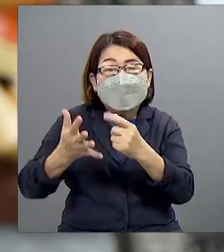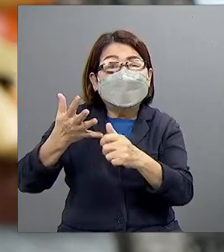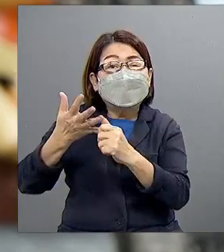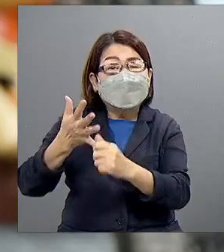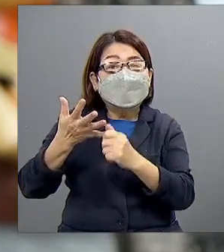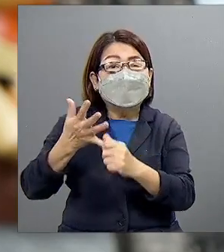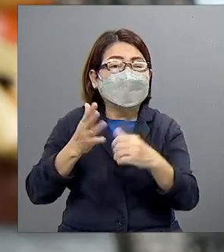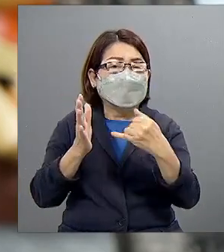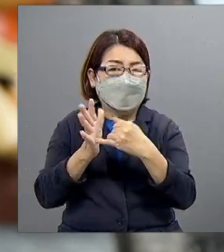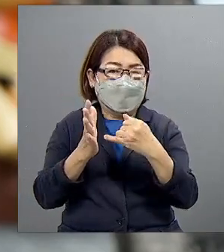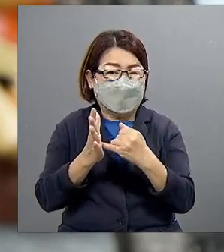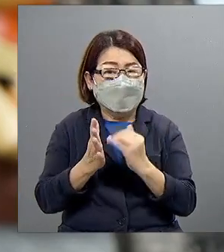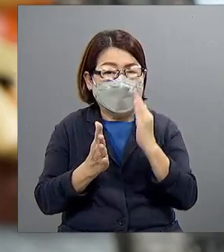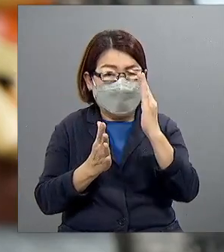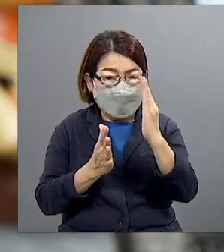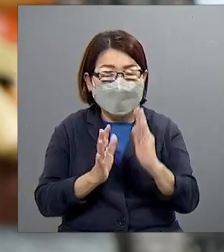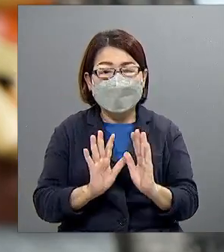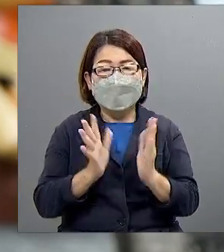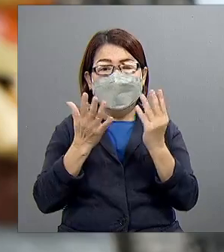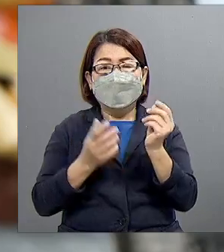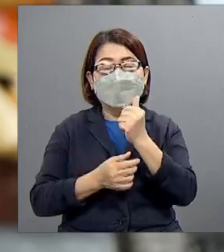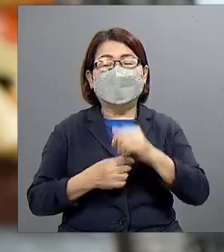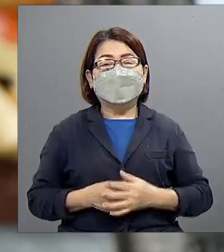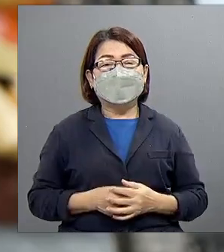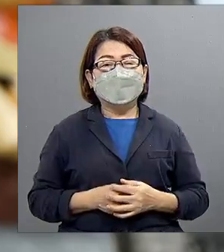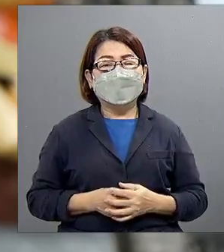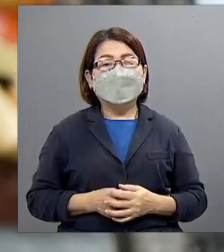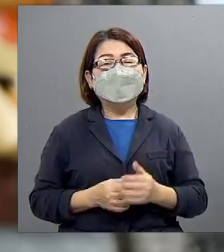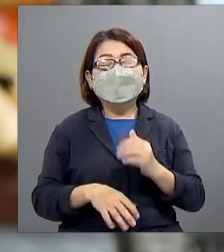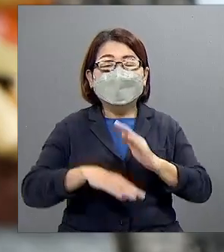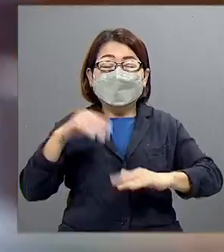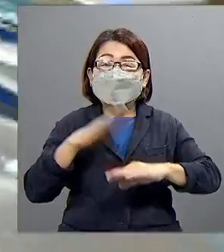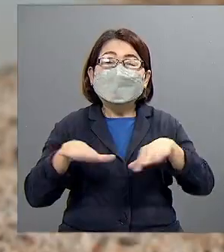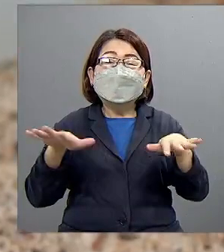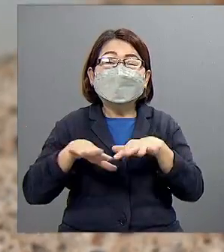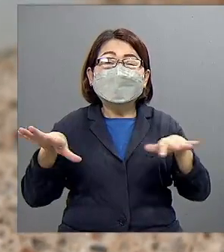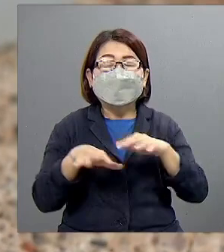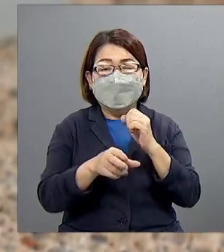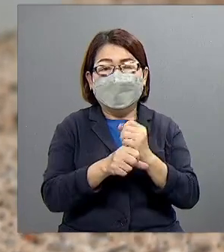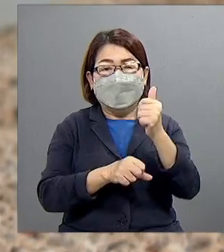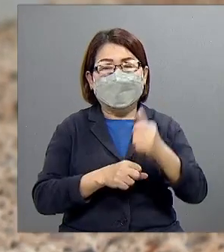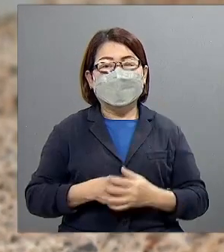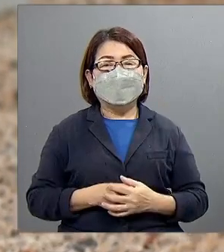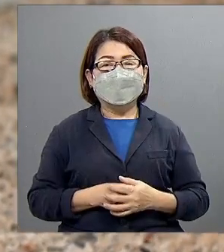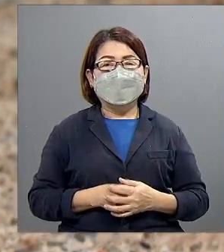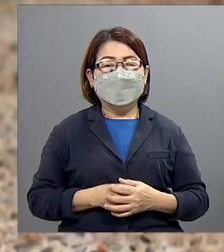ที่น่าพอใจแล้วเราก็สามารถที่จะกลับไปใช้งานมือได้ตามปกติไวยิ่งขึ้นด้วยค่ะ